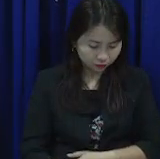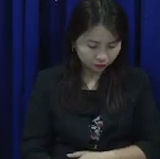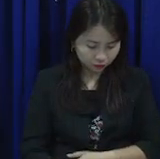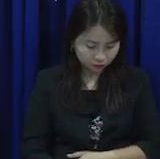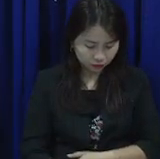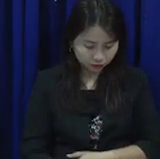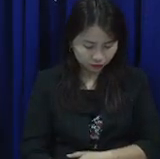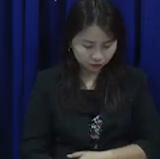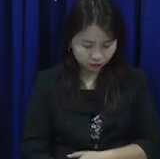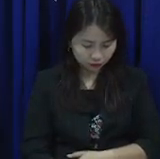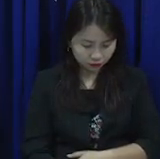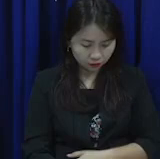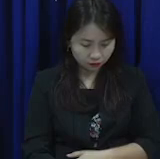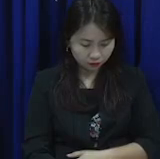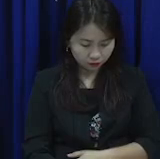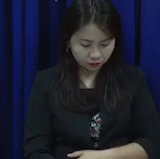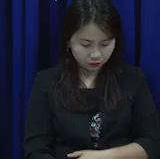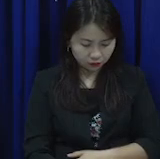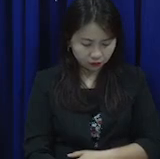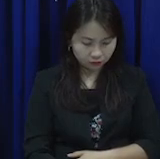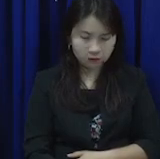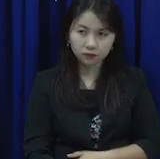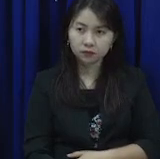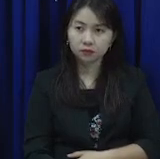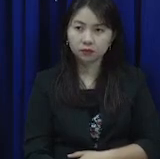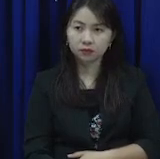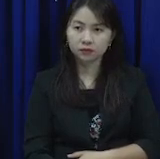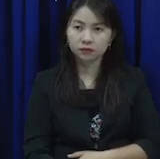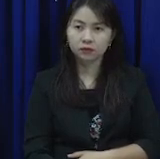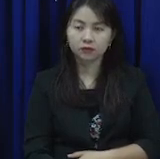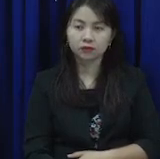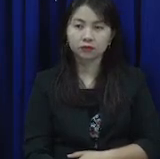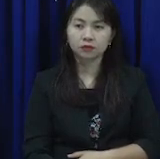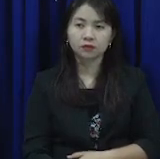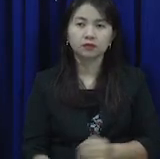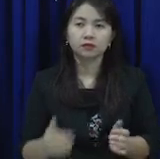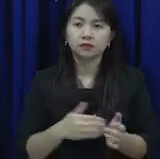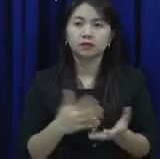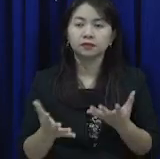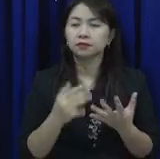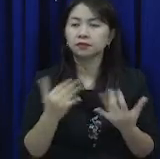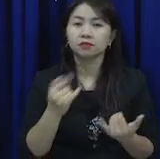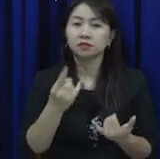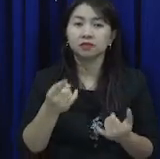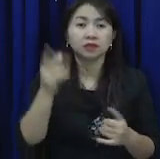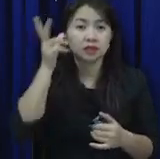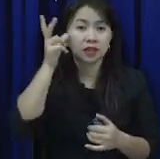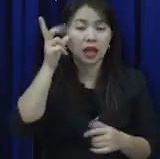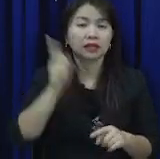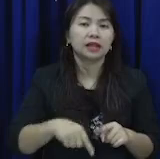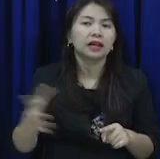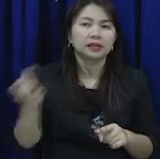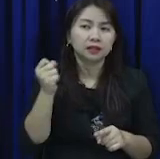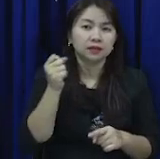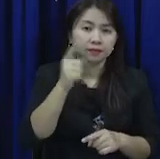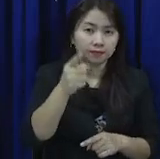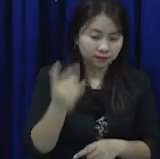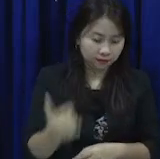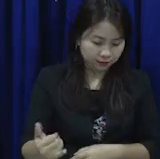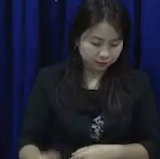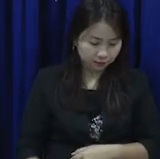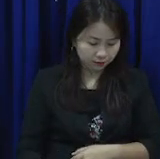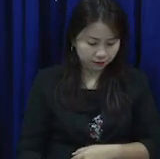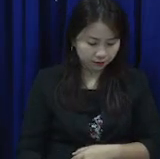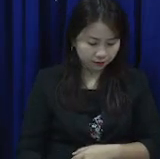makapag-aangat ilan sa bayan maaring hindi ka niya makuha sa labas ah pambihira pag nakita ng isa pag nakita ng